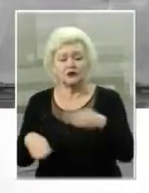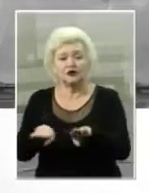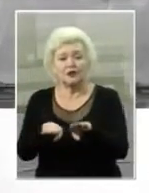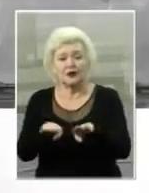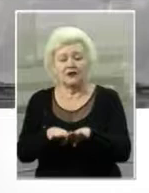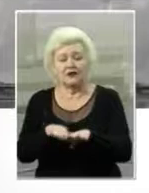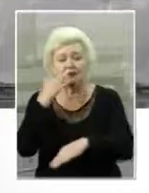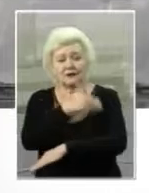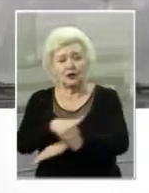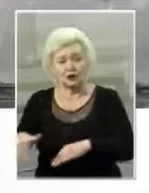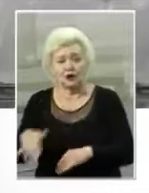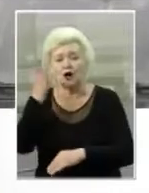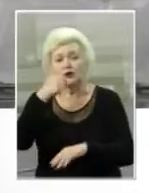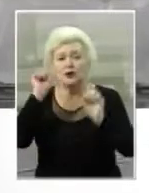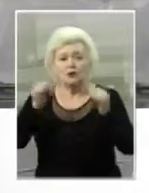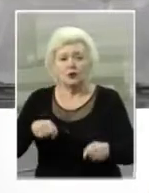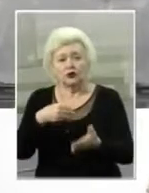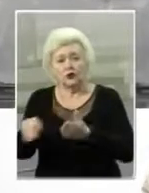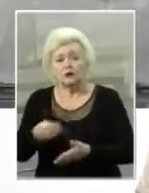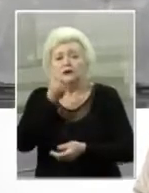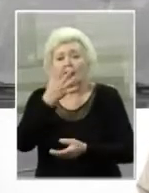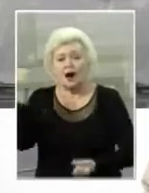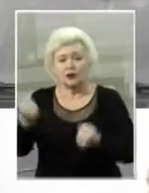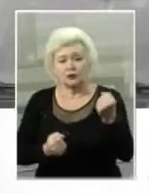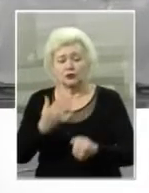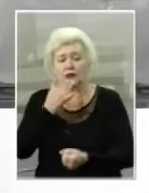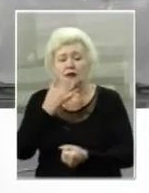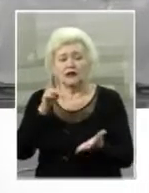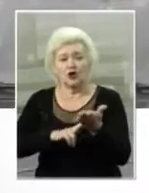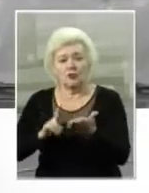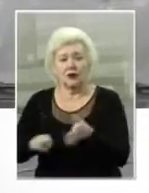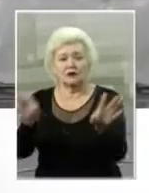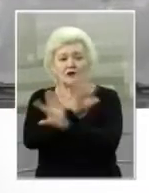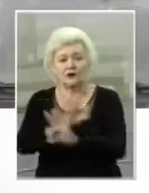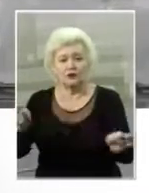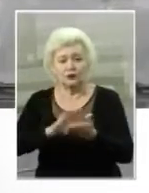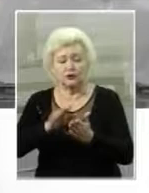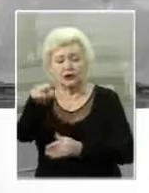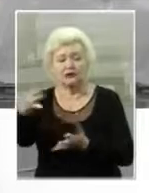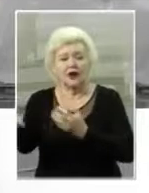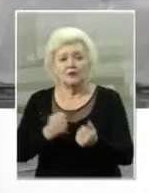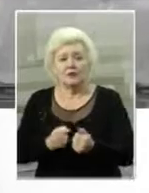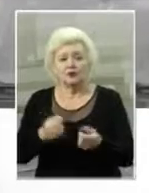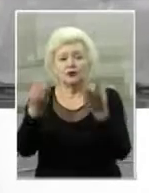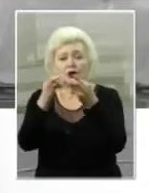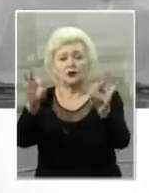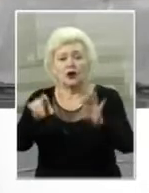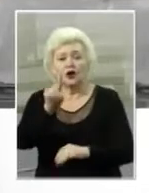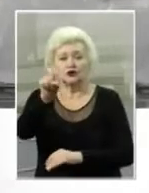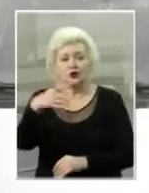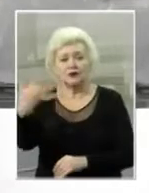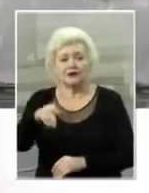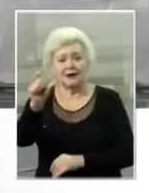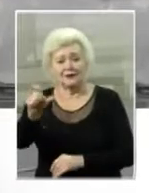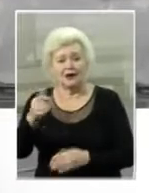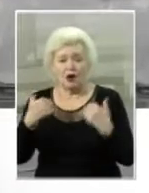порівняти із закордоном, коли можна купити хороше авто, іномарку у відмінному стані, там беруть за розмитнення 150 євро.